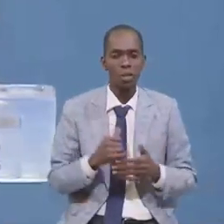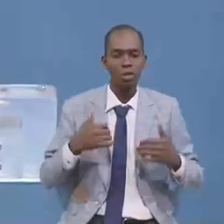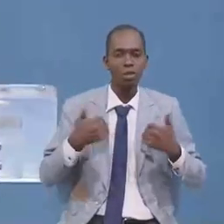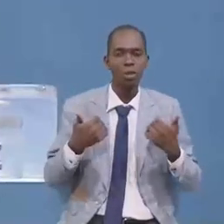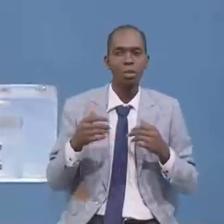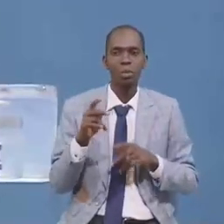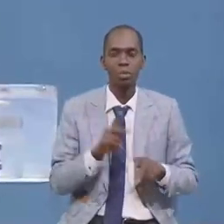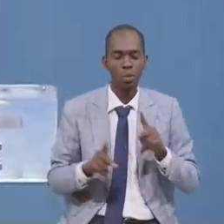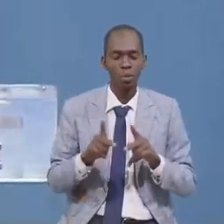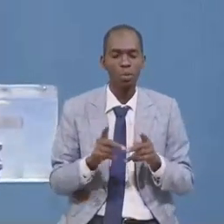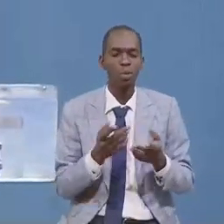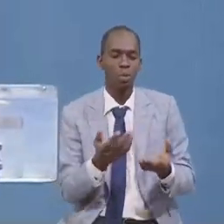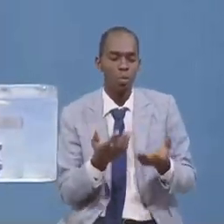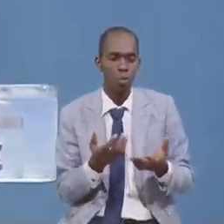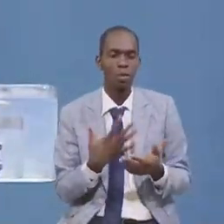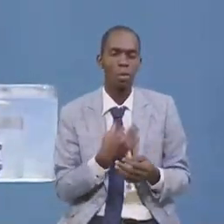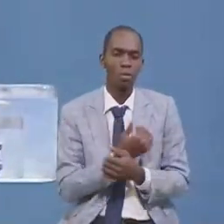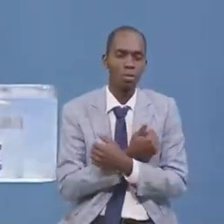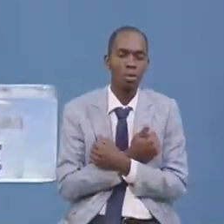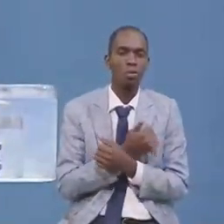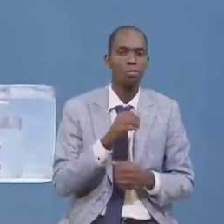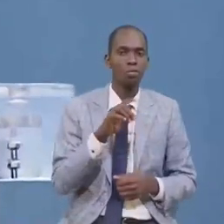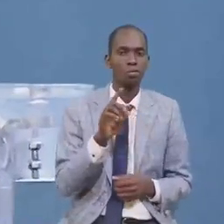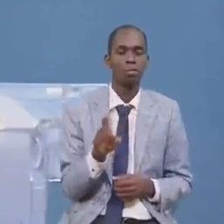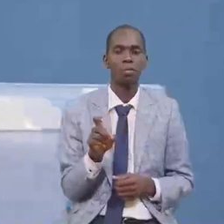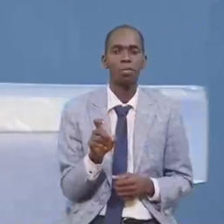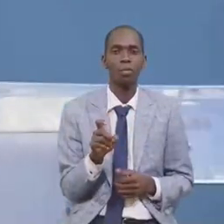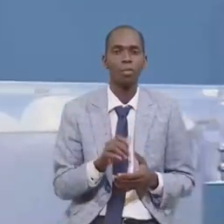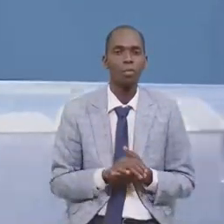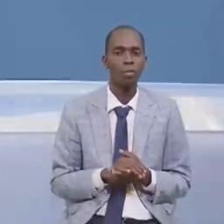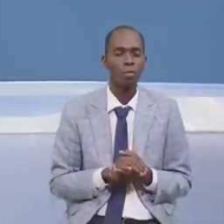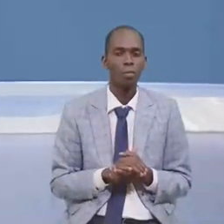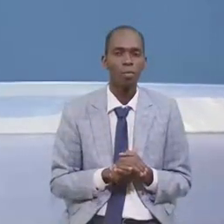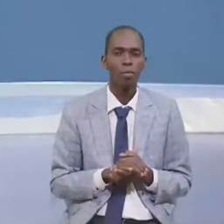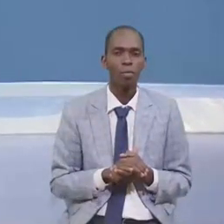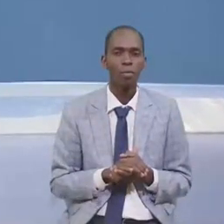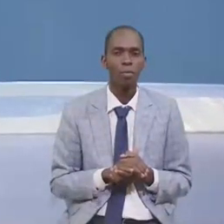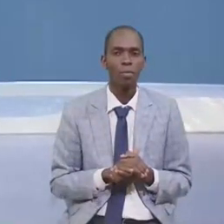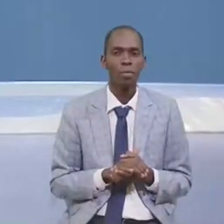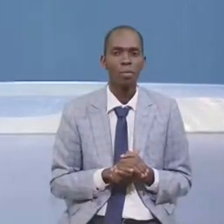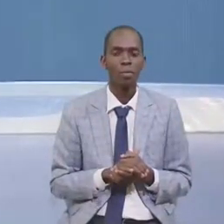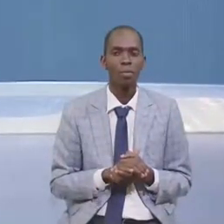Et pour les oiseaux et les animaux, des champs que les garçons, les petits garçons aimaient.